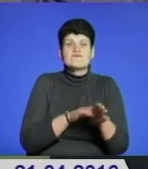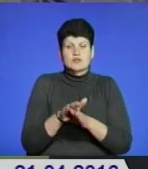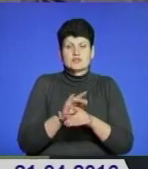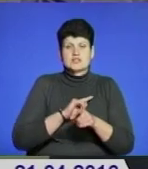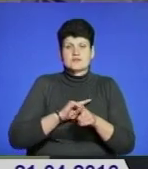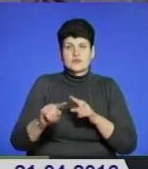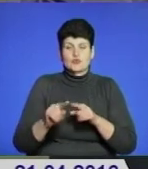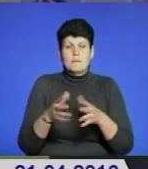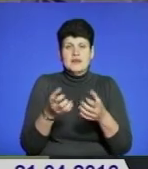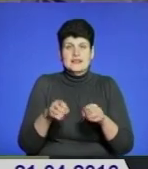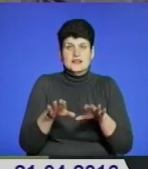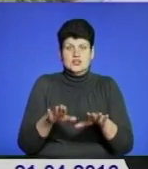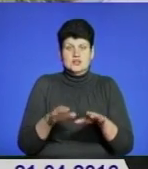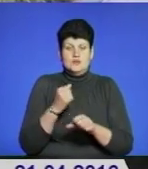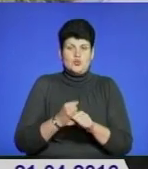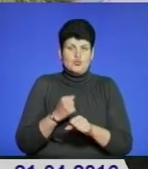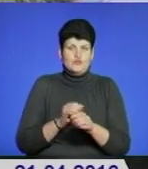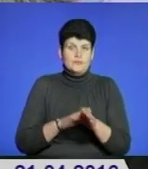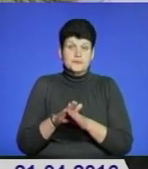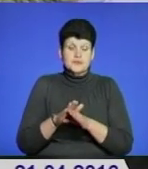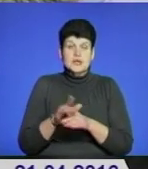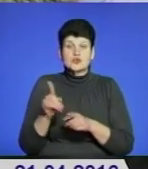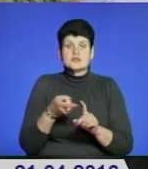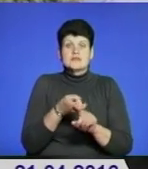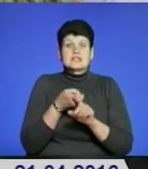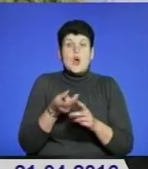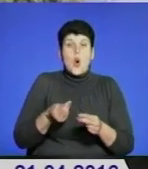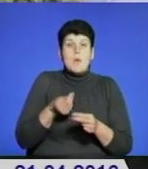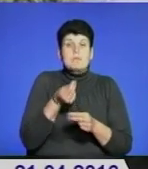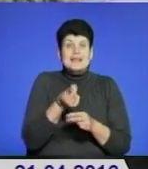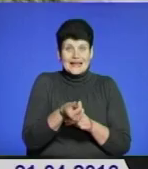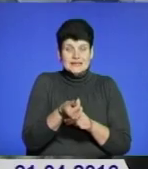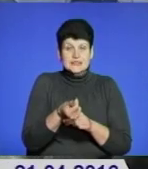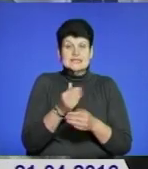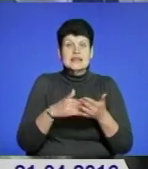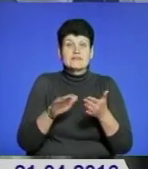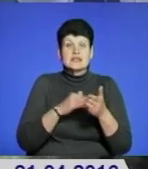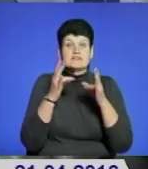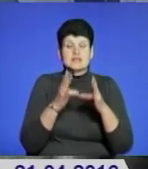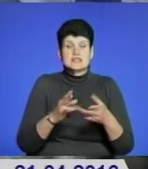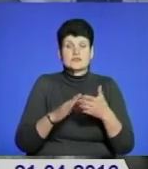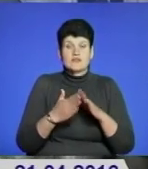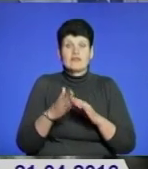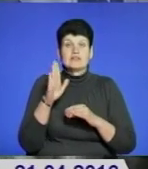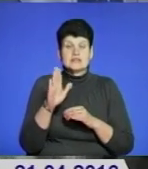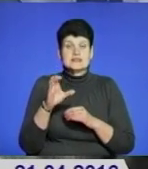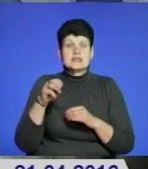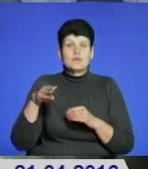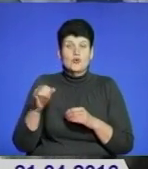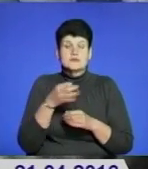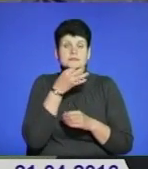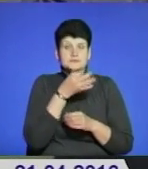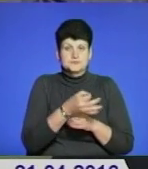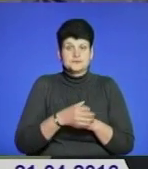швидко прийняти рішення, виконати оперативні роботи. Що стосується оплати за ліквідацію аварійних ситуацій, Владислав Стемковський